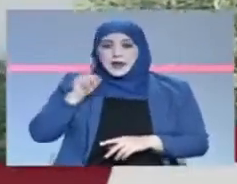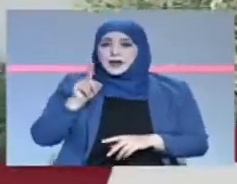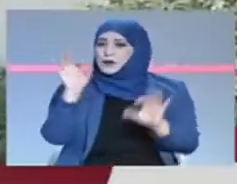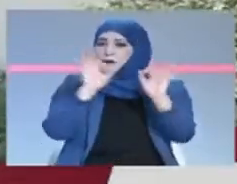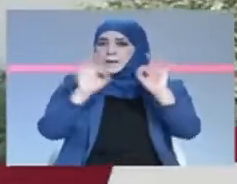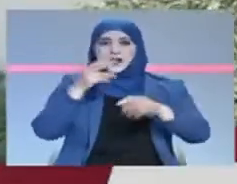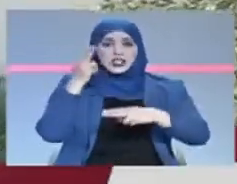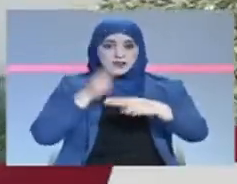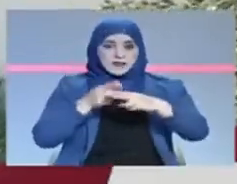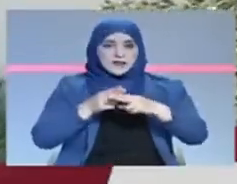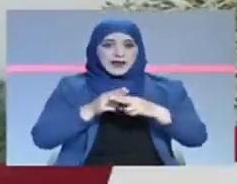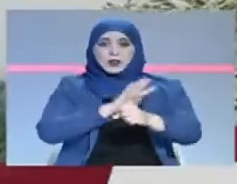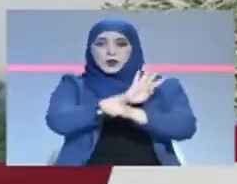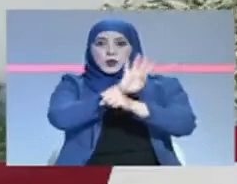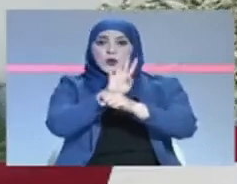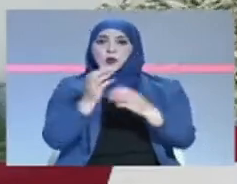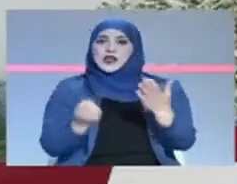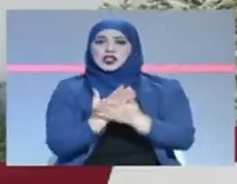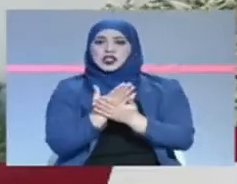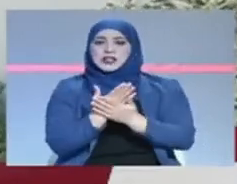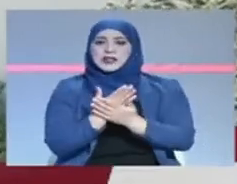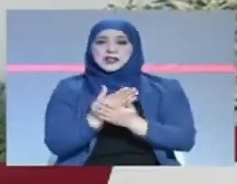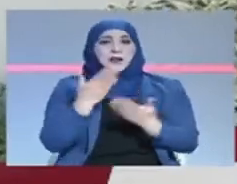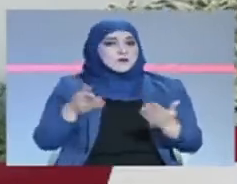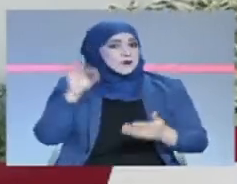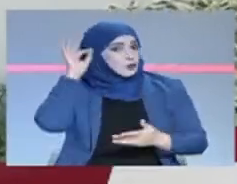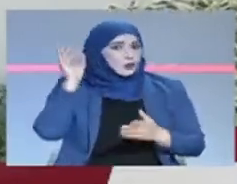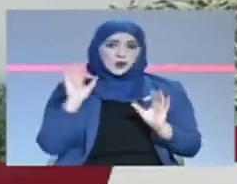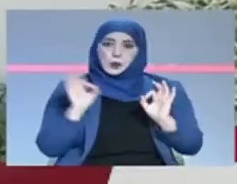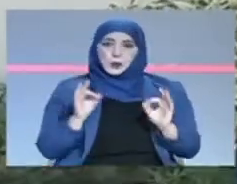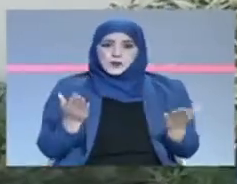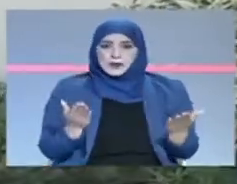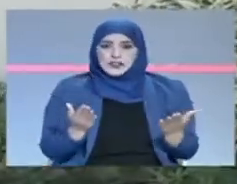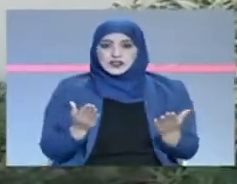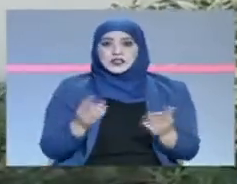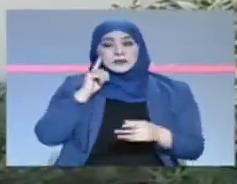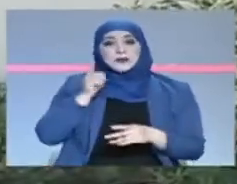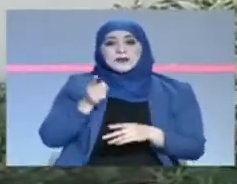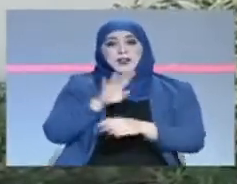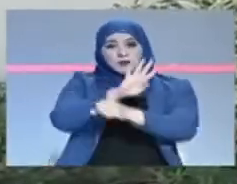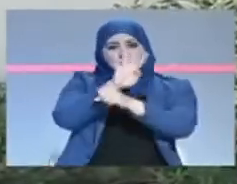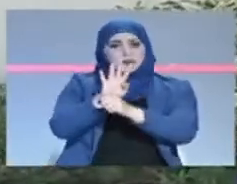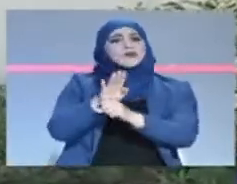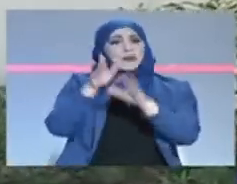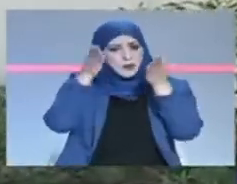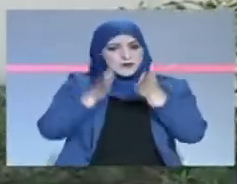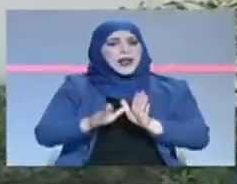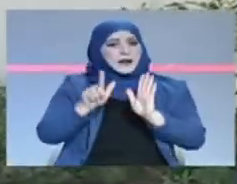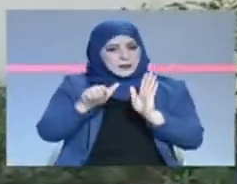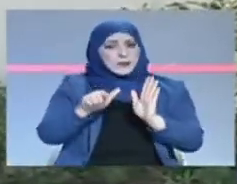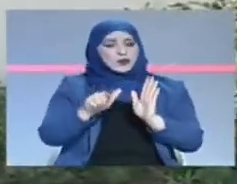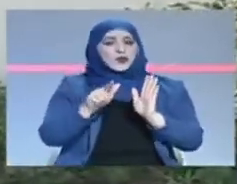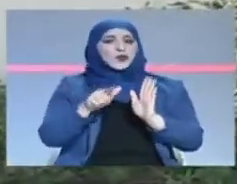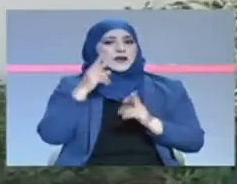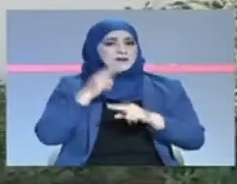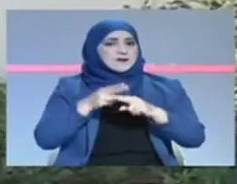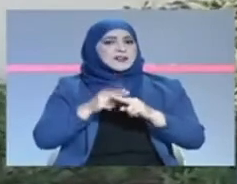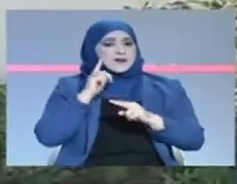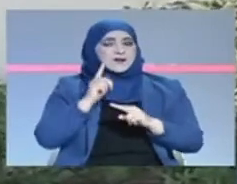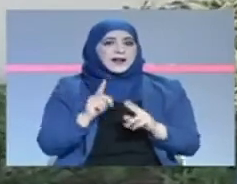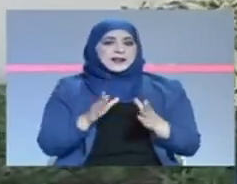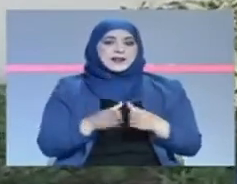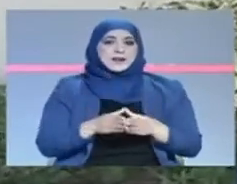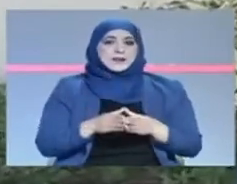أي سلالة أخرى خاصة بالكوفيد 19. هي السلالة الرئيسية واللي تم تسجيلها واللي تم يعني التفاطن إليها